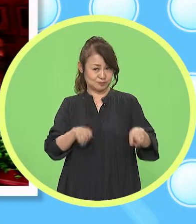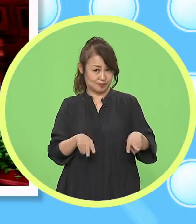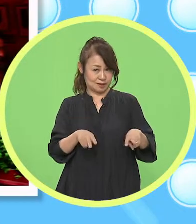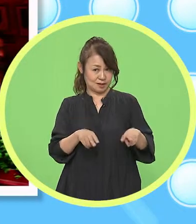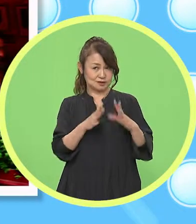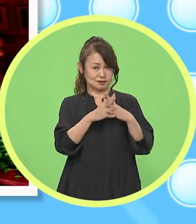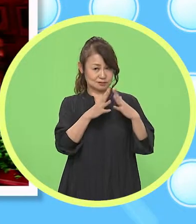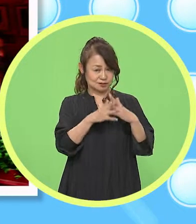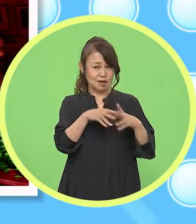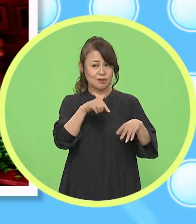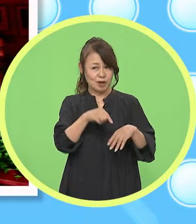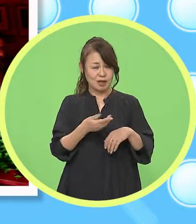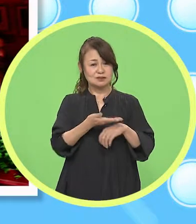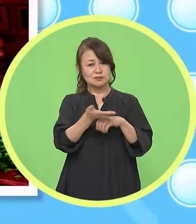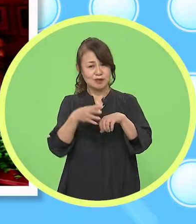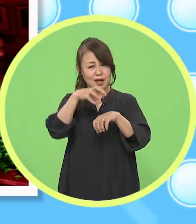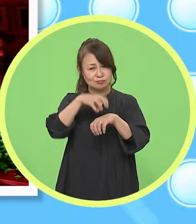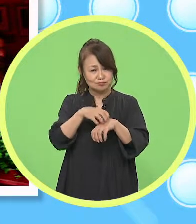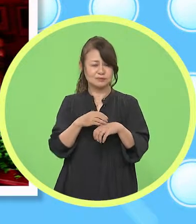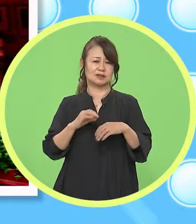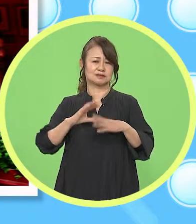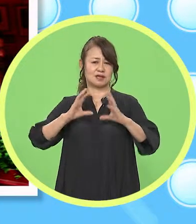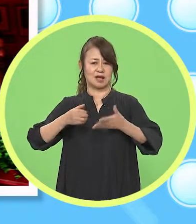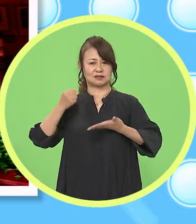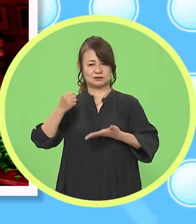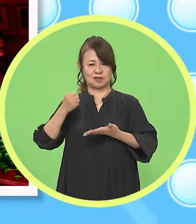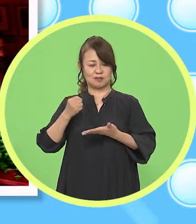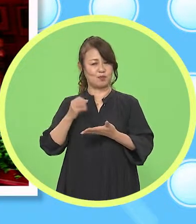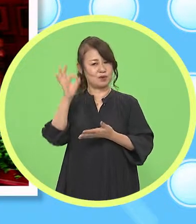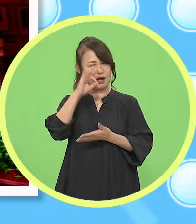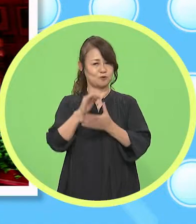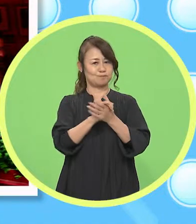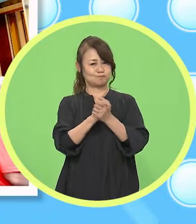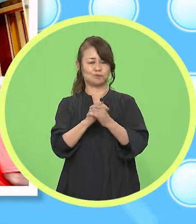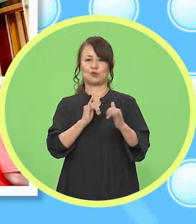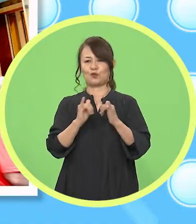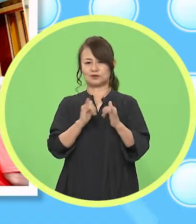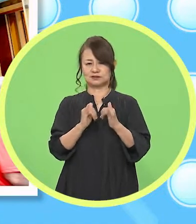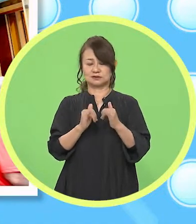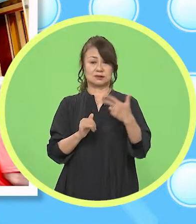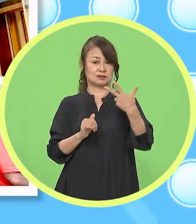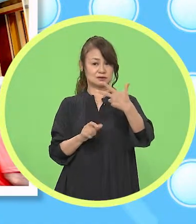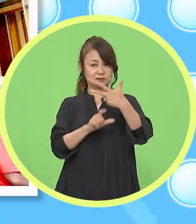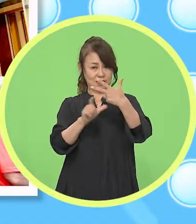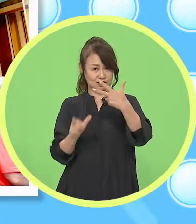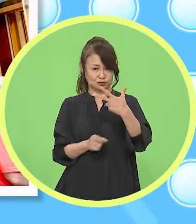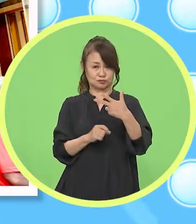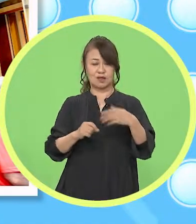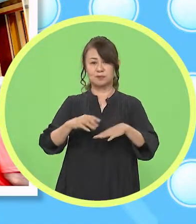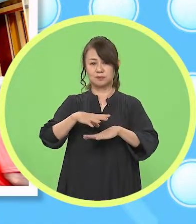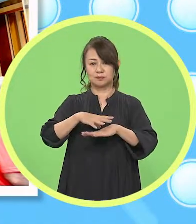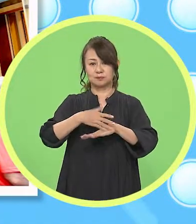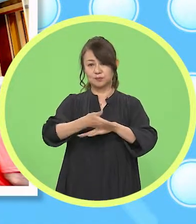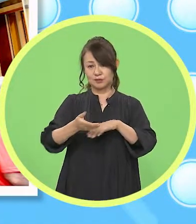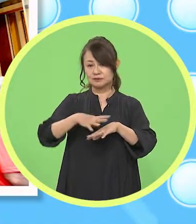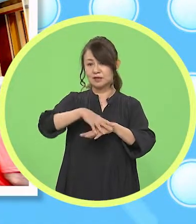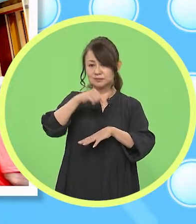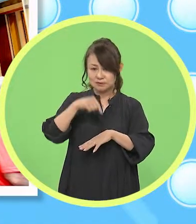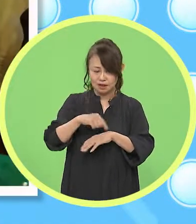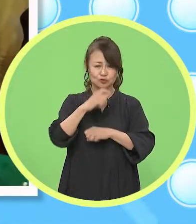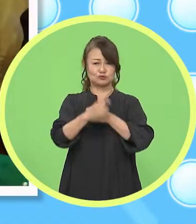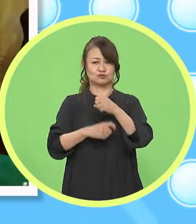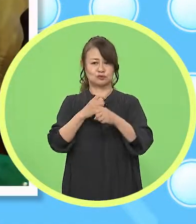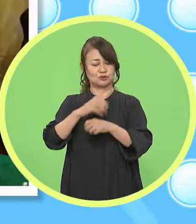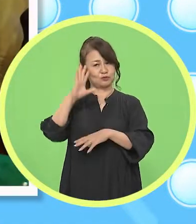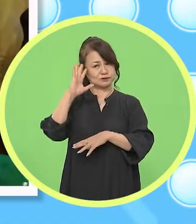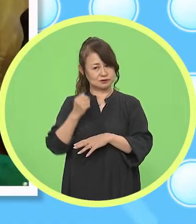じ海に浮かぶ世界遺産ということで観光友好都市なんです。7月にはモンサンミシェルで10周年記念式典